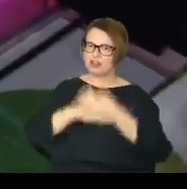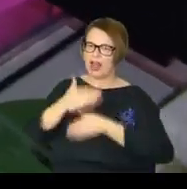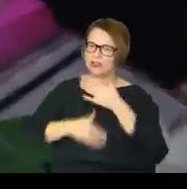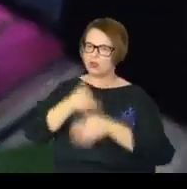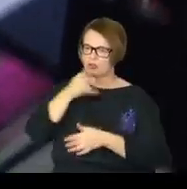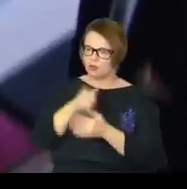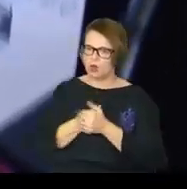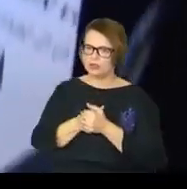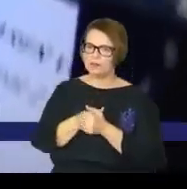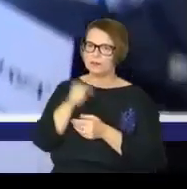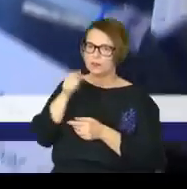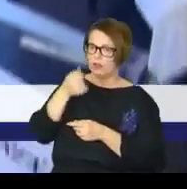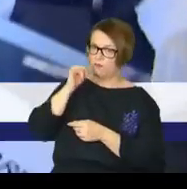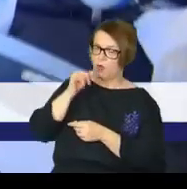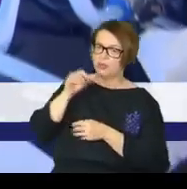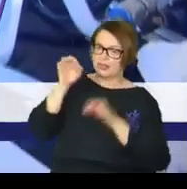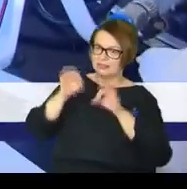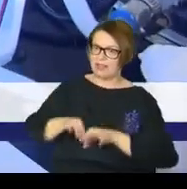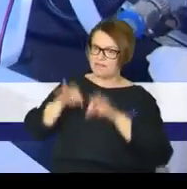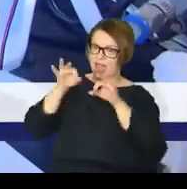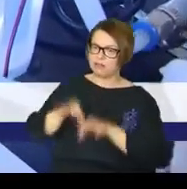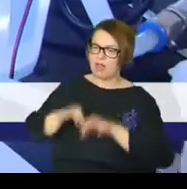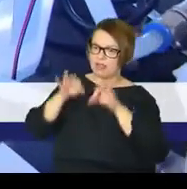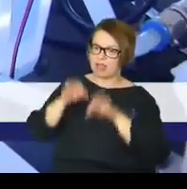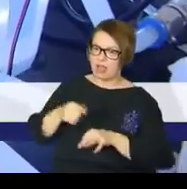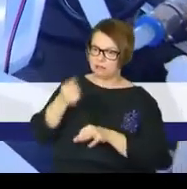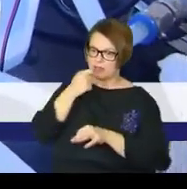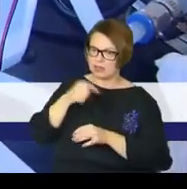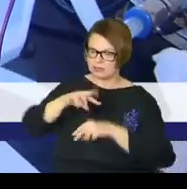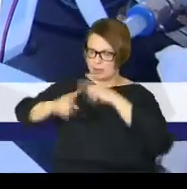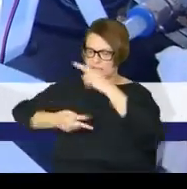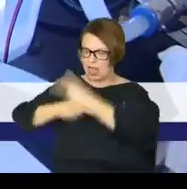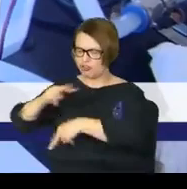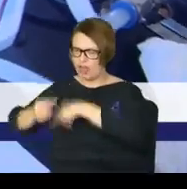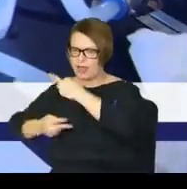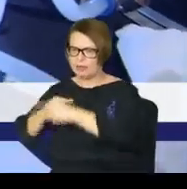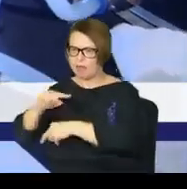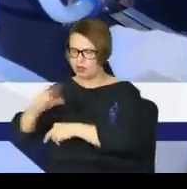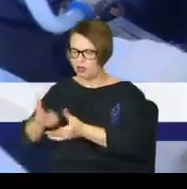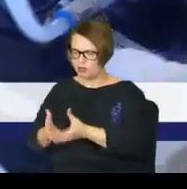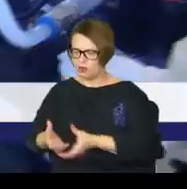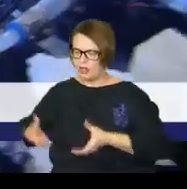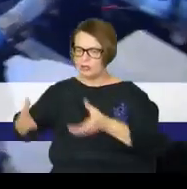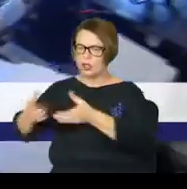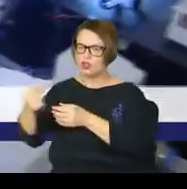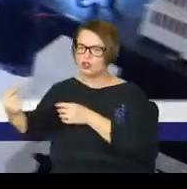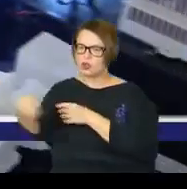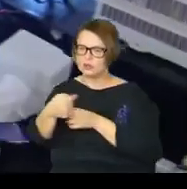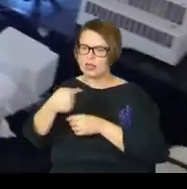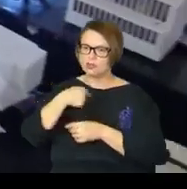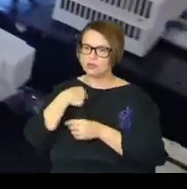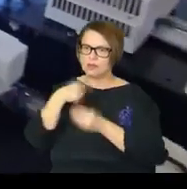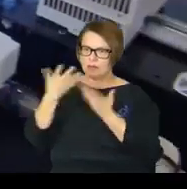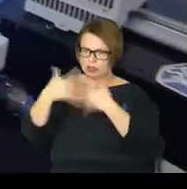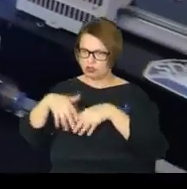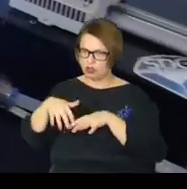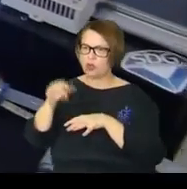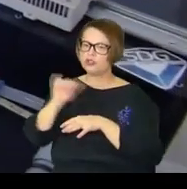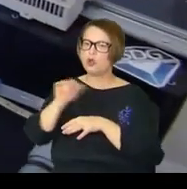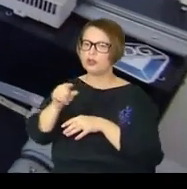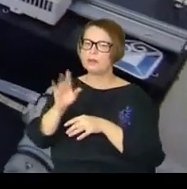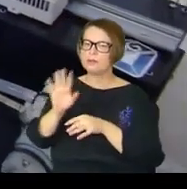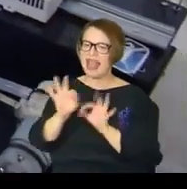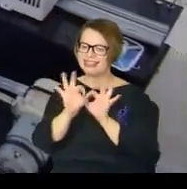vody. Táto voda zafarbená potravinárskym farbivom sa nám prečerpá do ďalšej nádržky, kde zozadu máme modul, ktorý